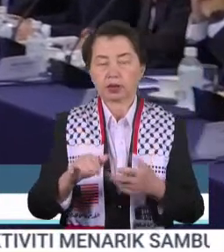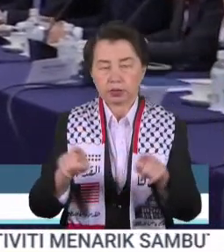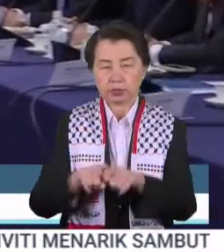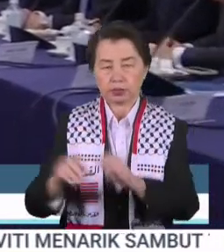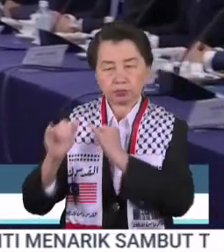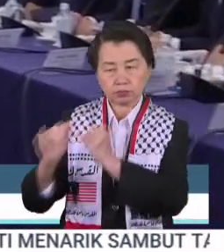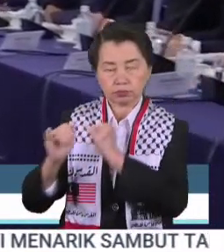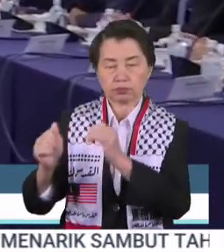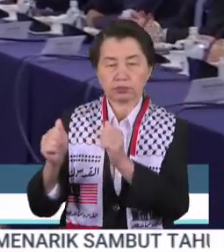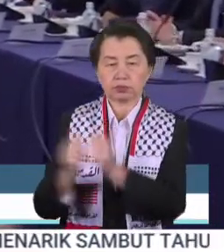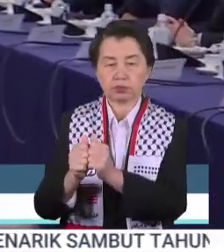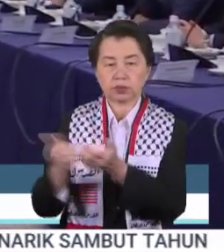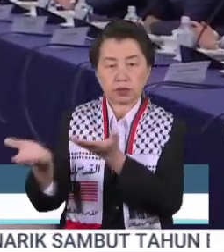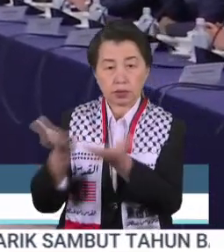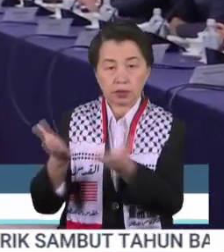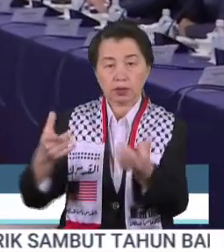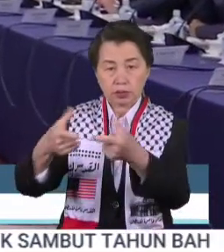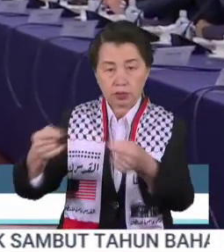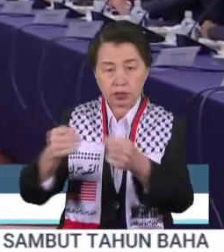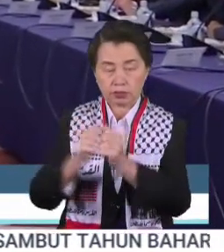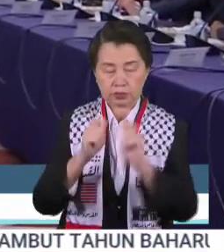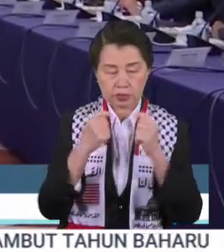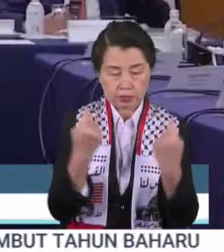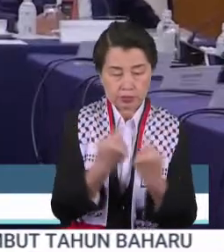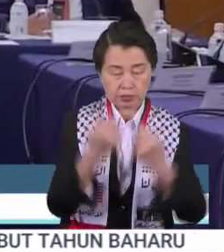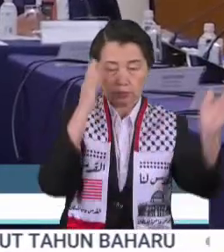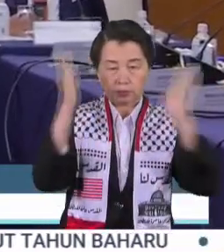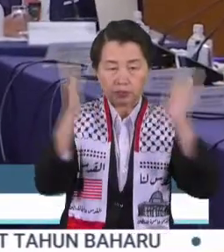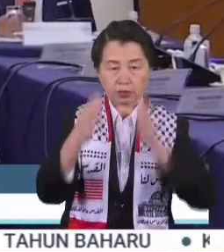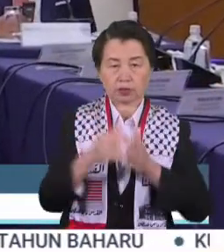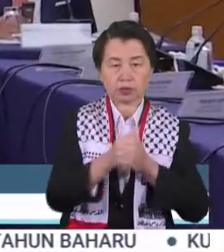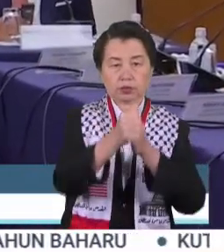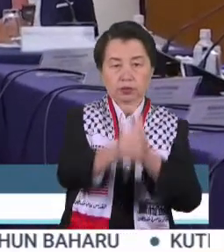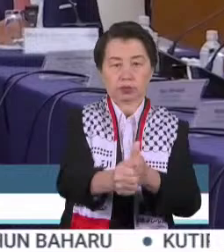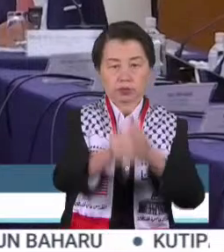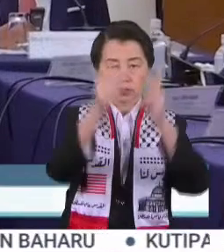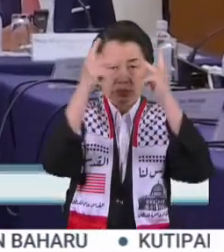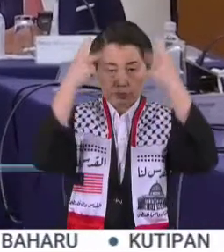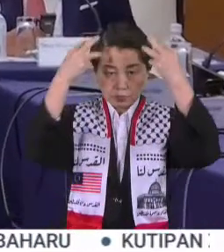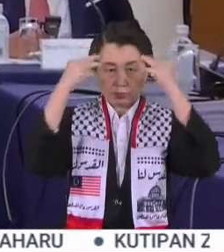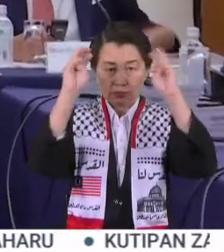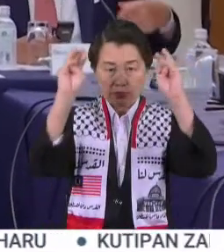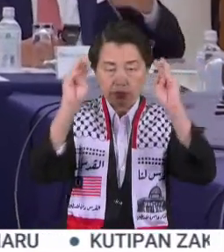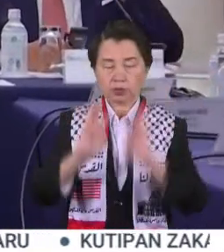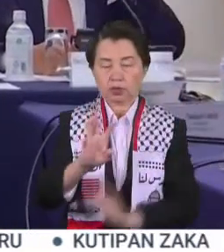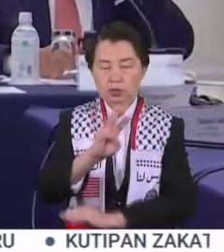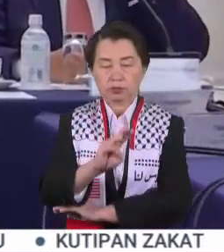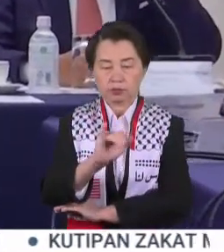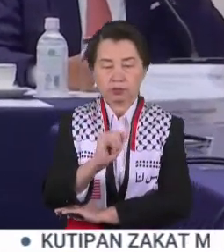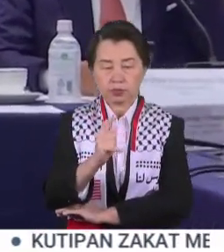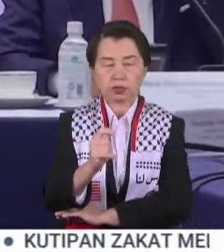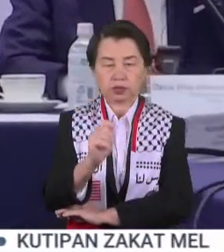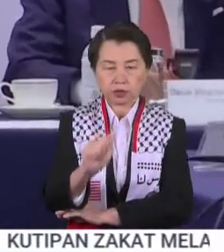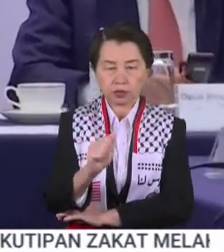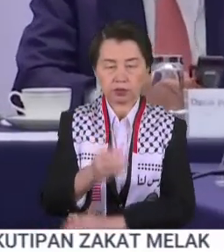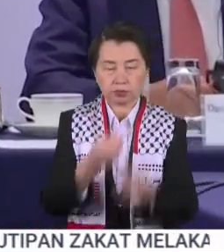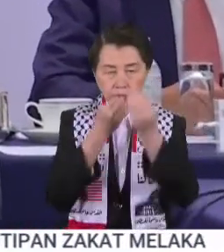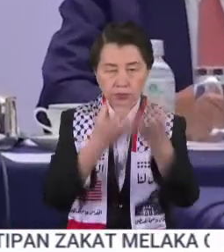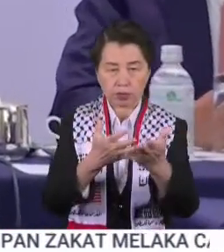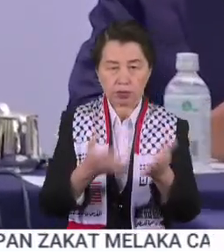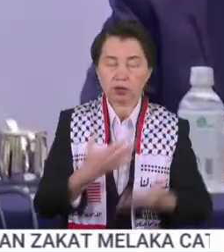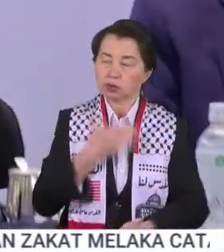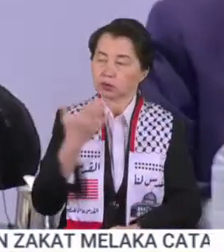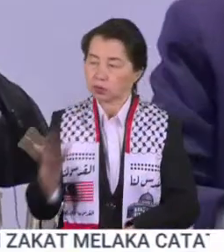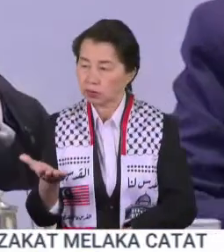kemuncak peringatan ASEAN Jepun dengan delegasi Malaysia diketuai Perdana Menteri. MITI memaklumkan komitmen ini